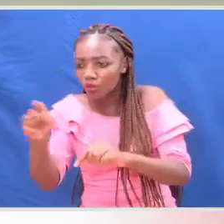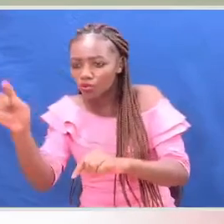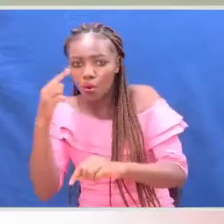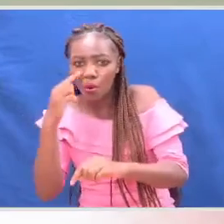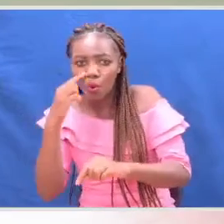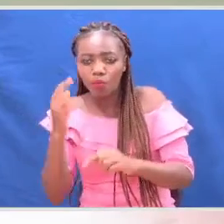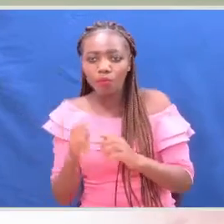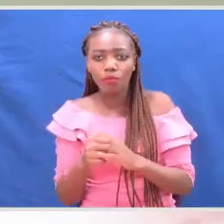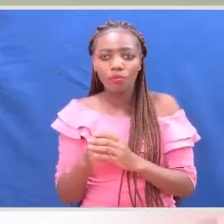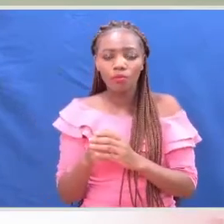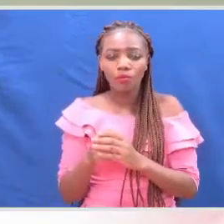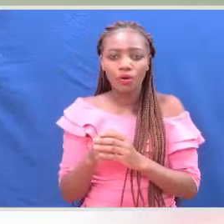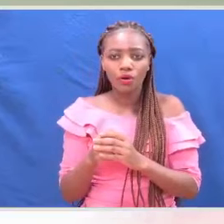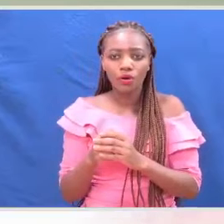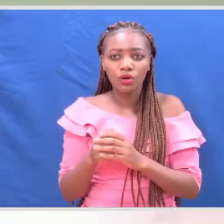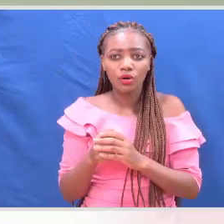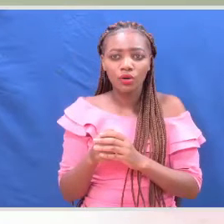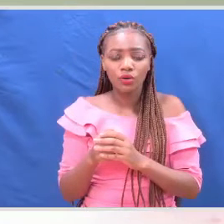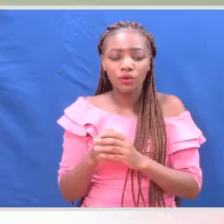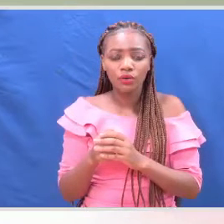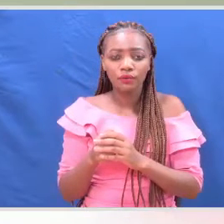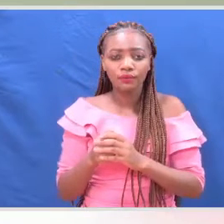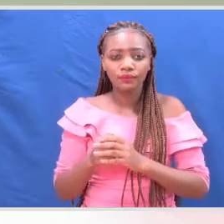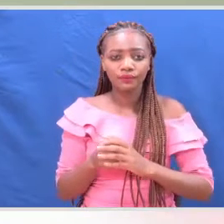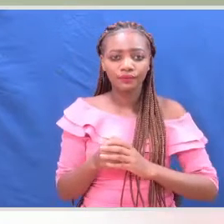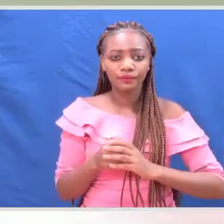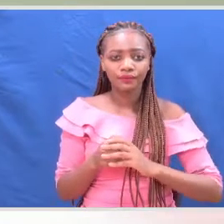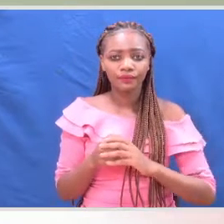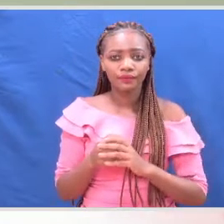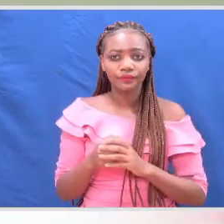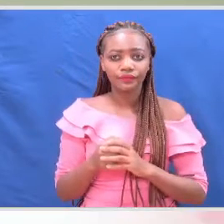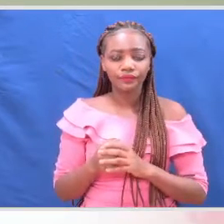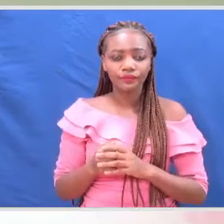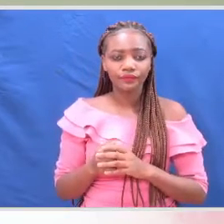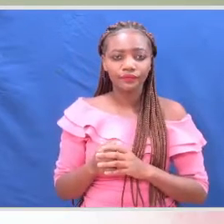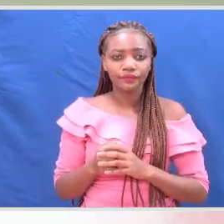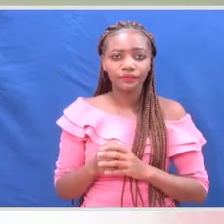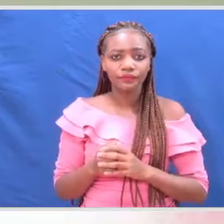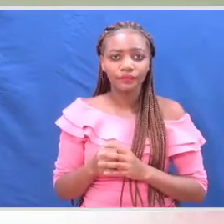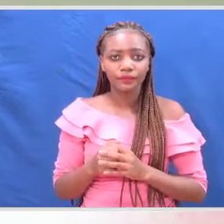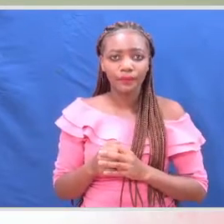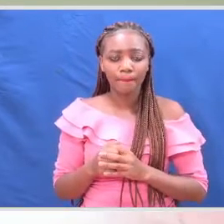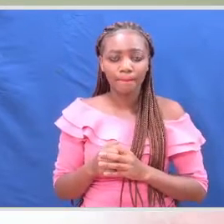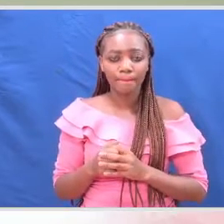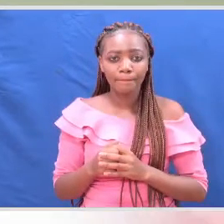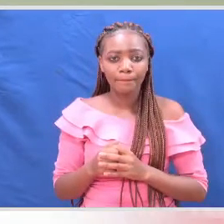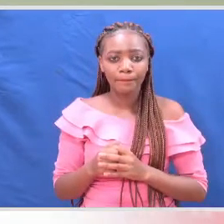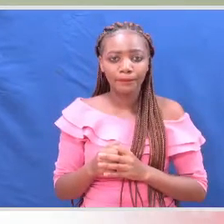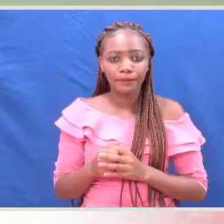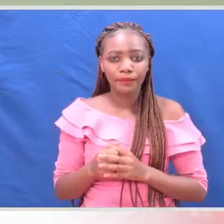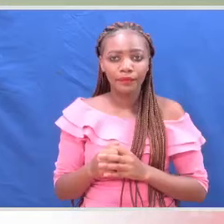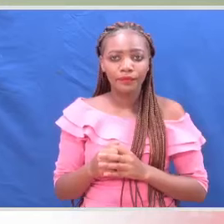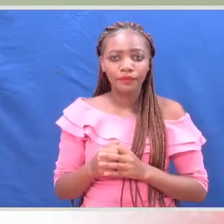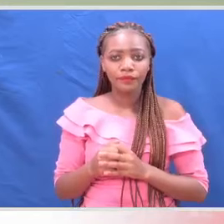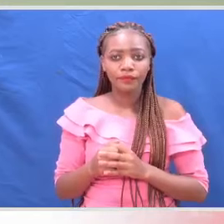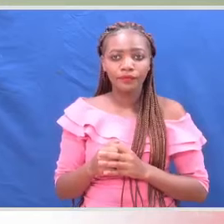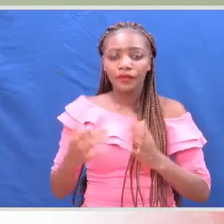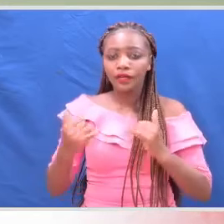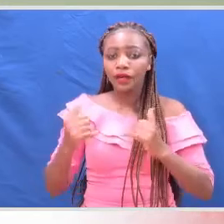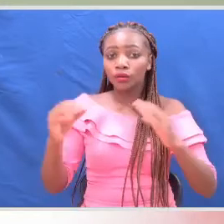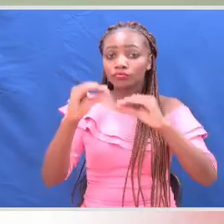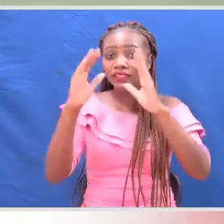nyumbani. The other one has already been treated and has been allowed to go